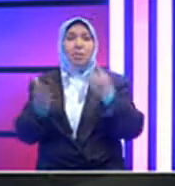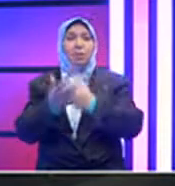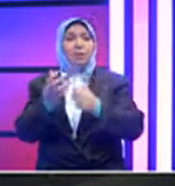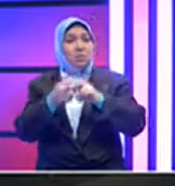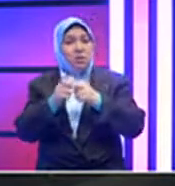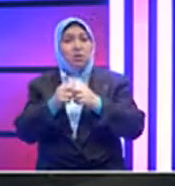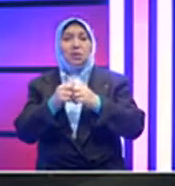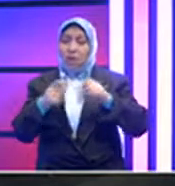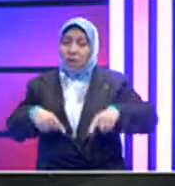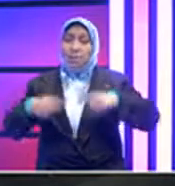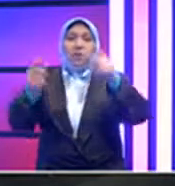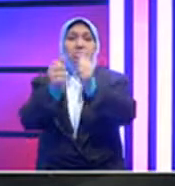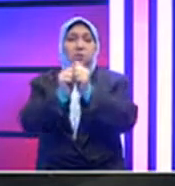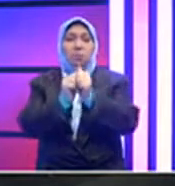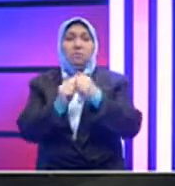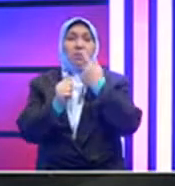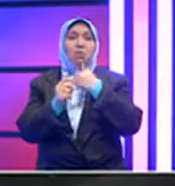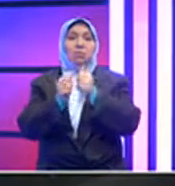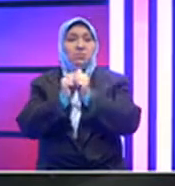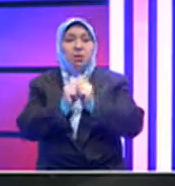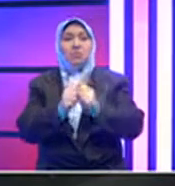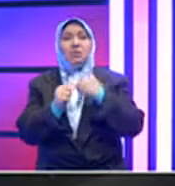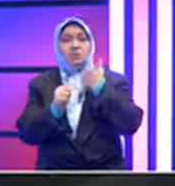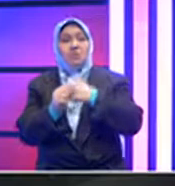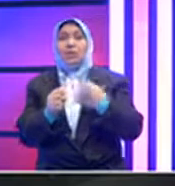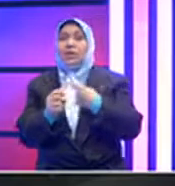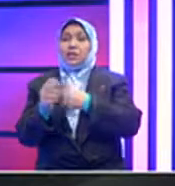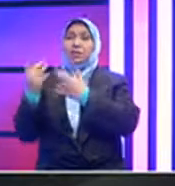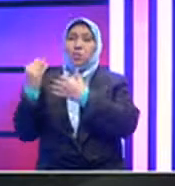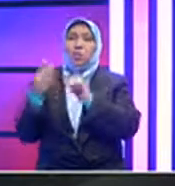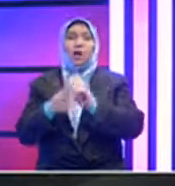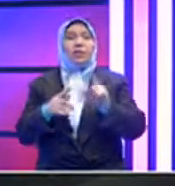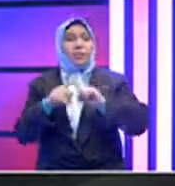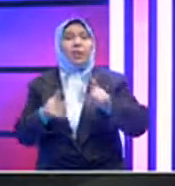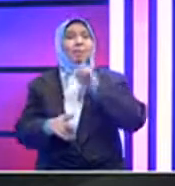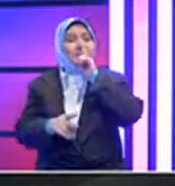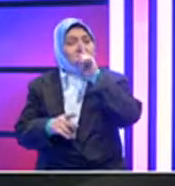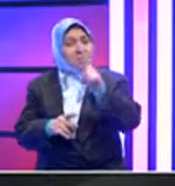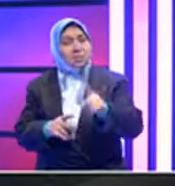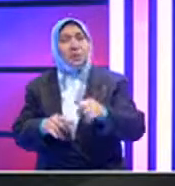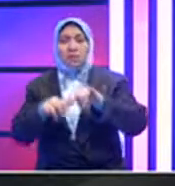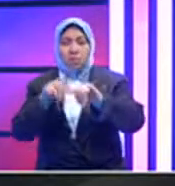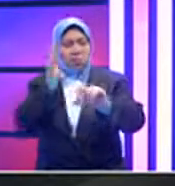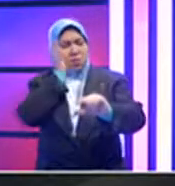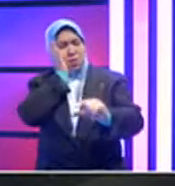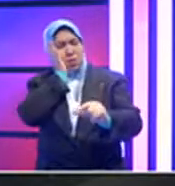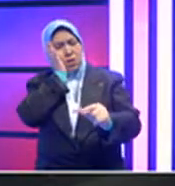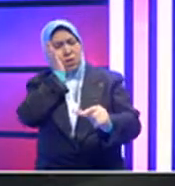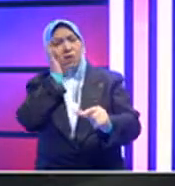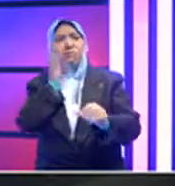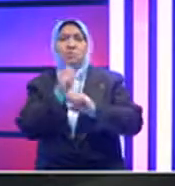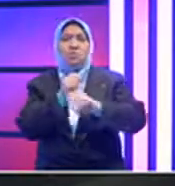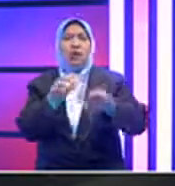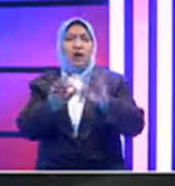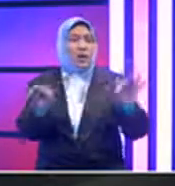jalan blossom Ya siapa Bersama dosa pot kita tunggu lah lihat yang pastinya terus nah Tilawah Alquran Jermannya seruan